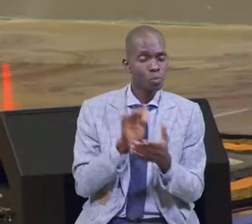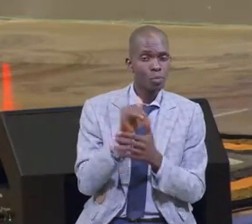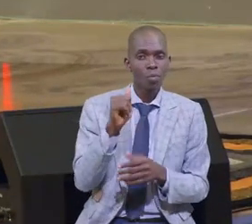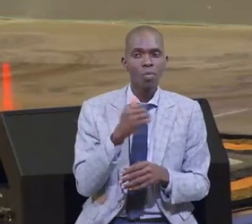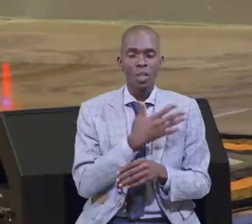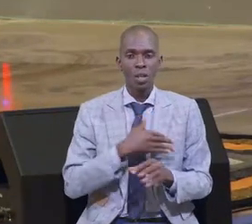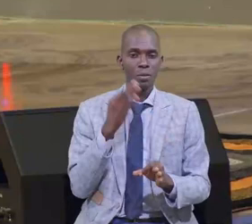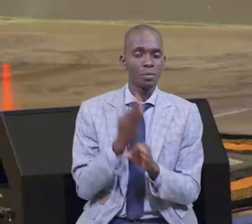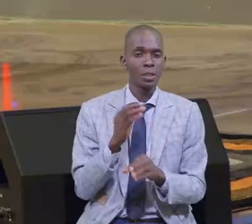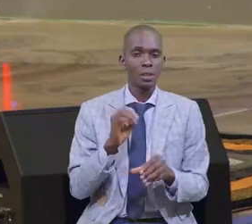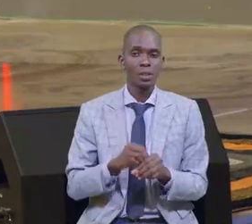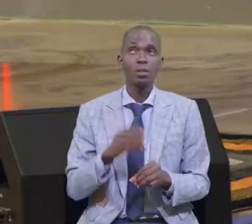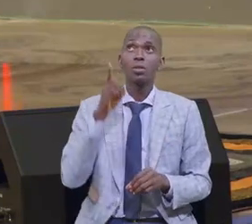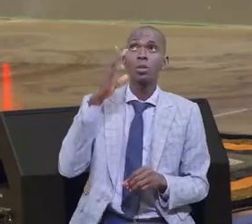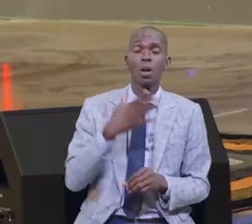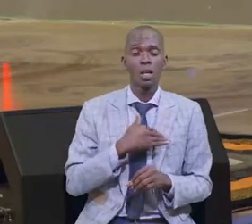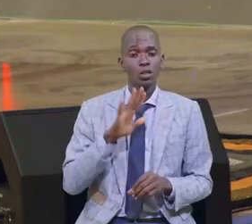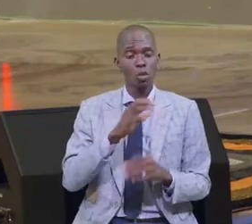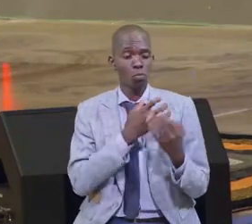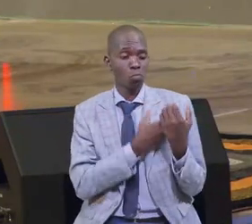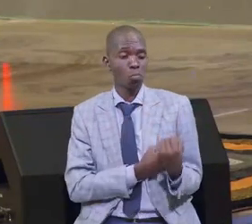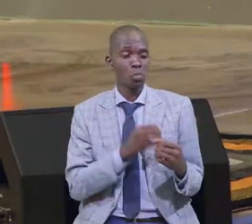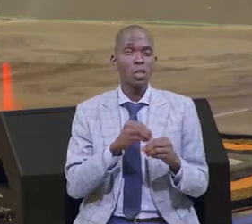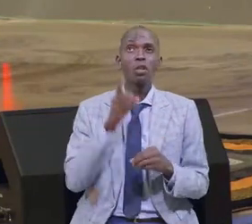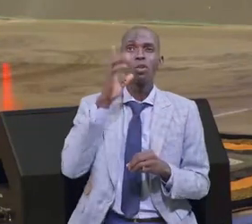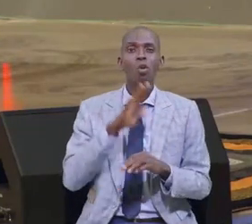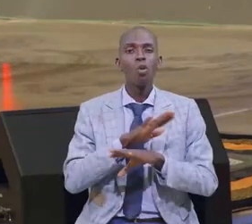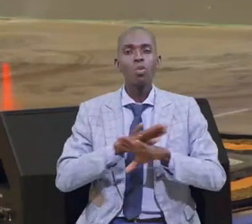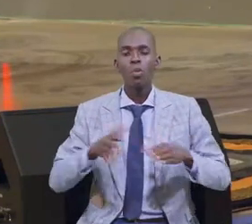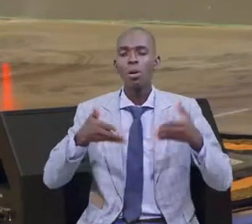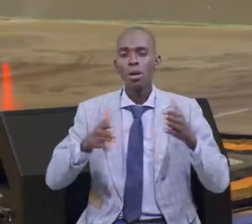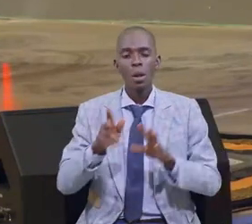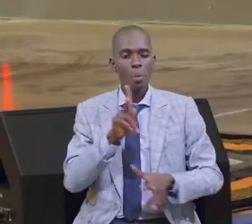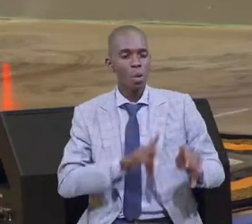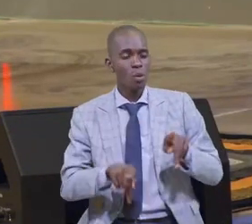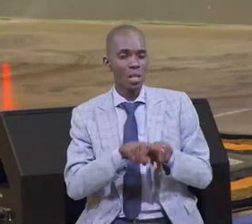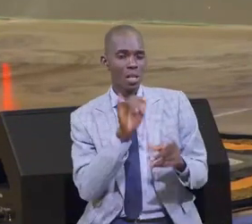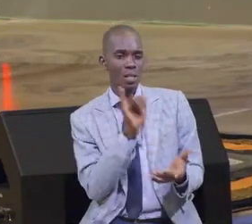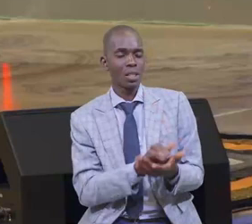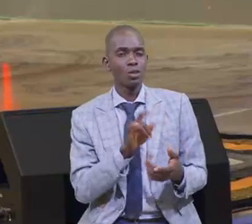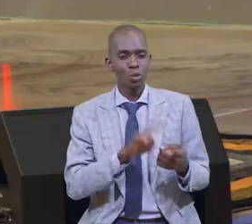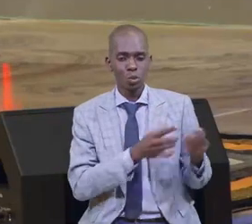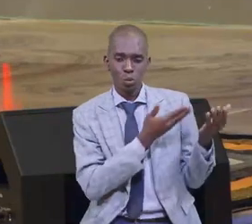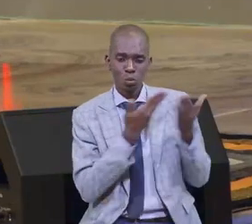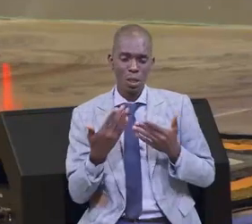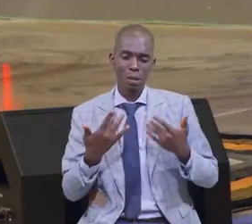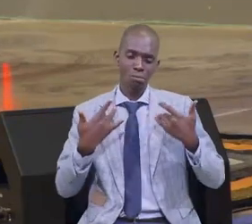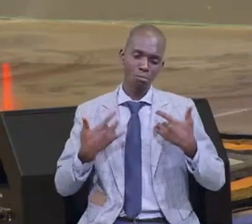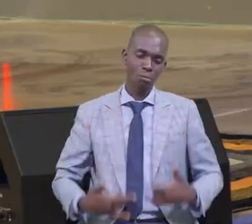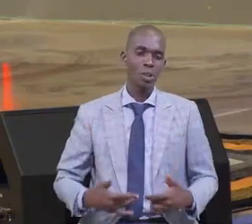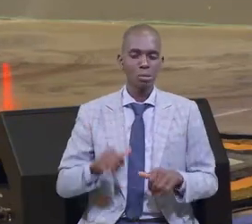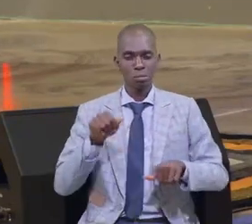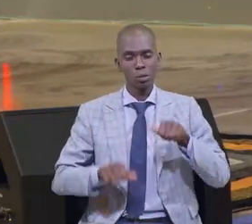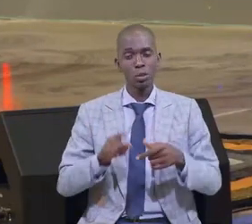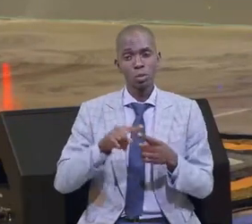qui ne savaient pas, qui ne connaissaient pas le niveau de ta foi, de ta confiance en Dieu, sans moquer, faut pas que leur